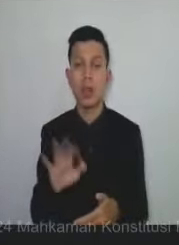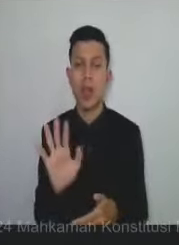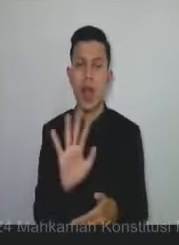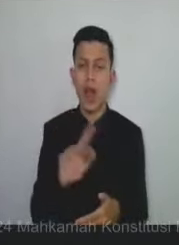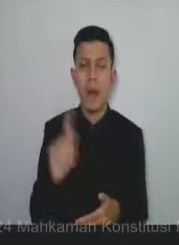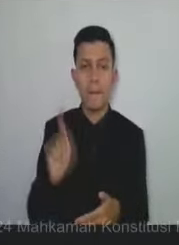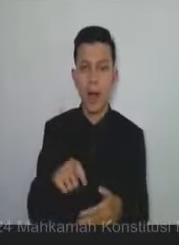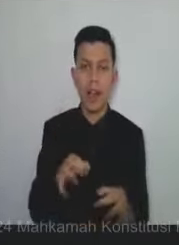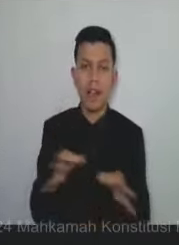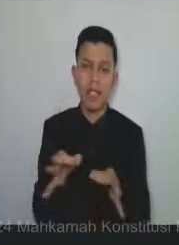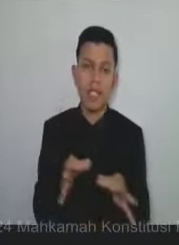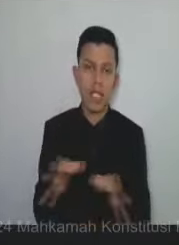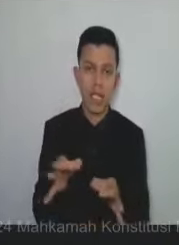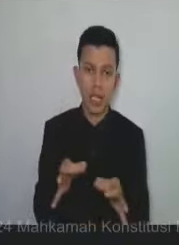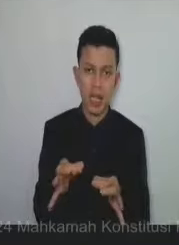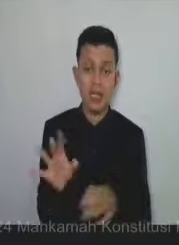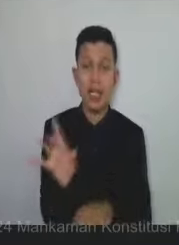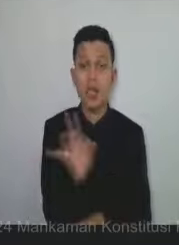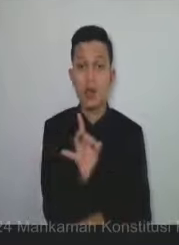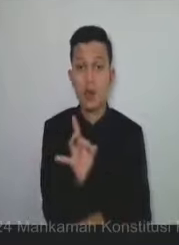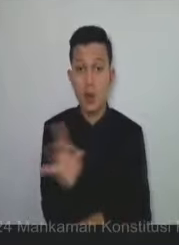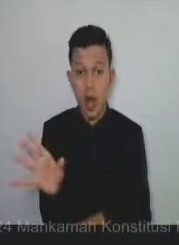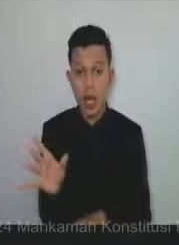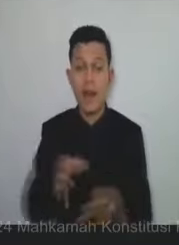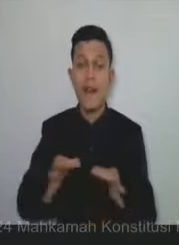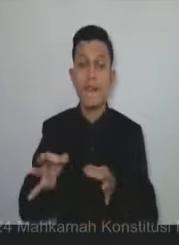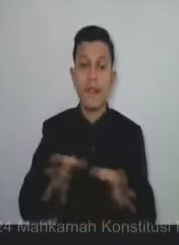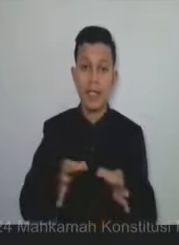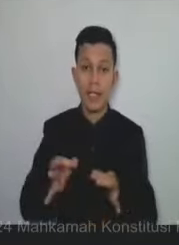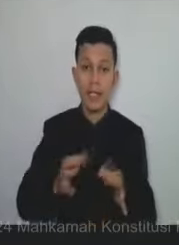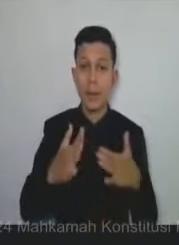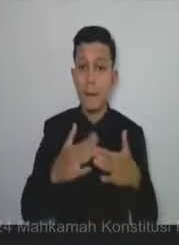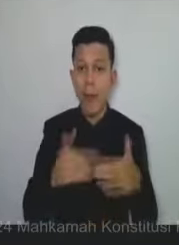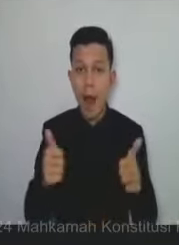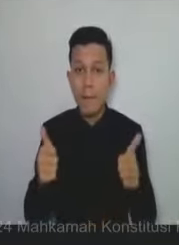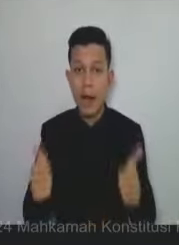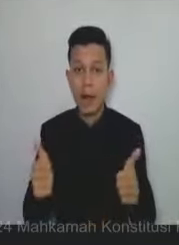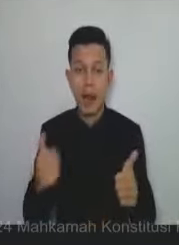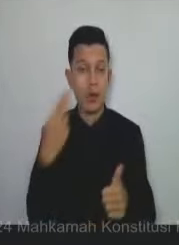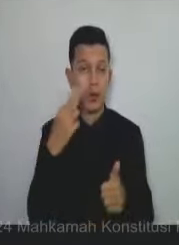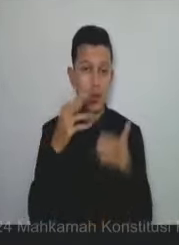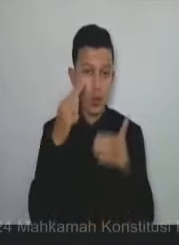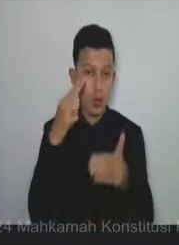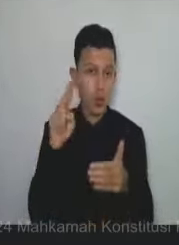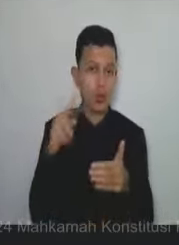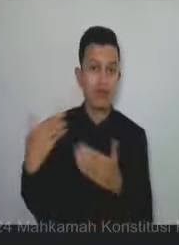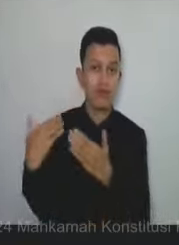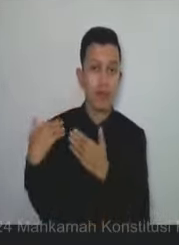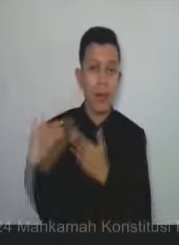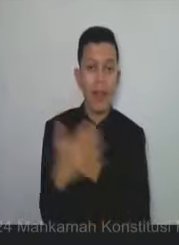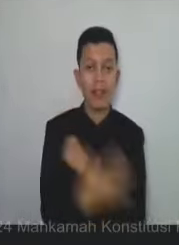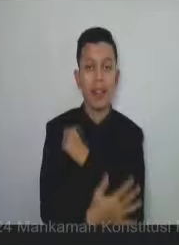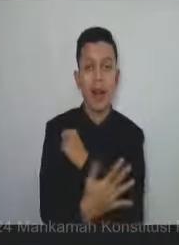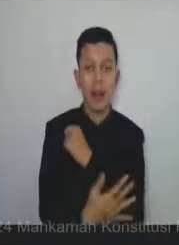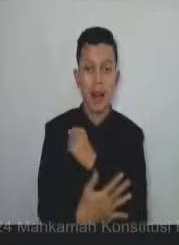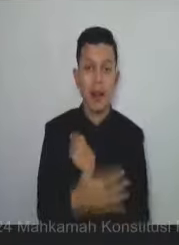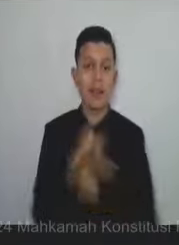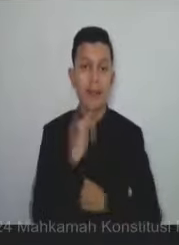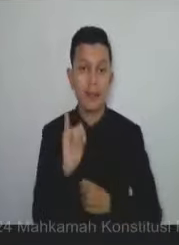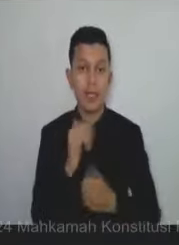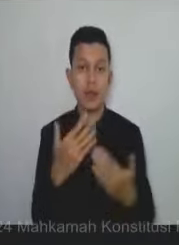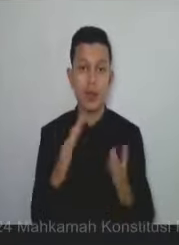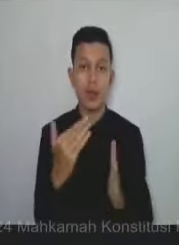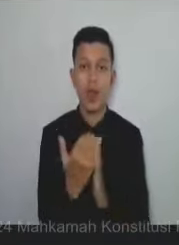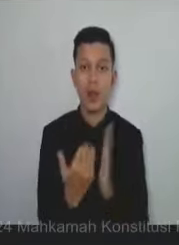dalam jabatannya kecuali fasilitas pengamanan bagi pejabat negara sebagaimana diatur dalam ketentuan